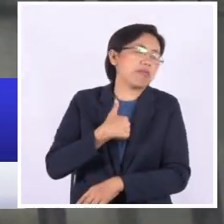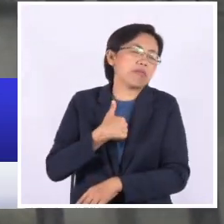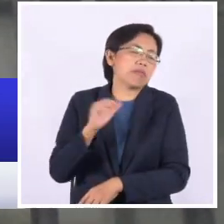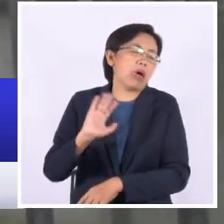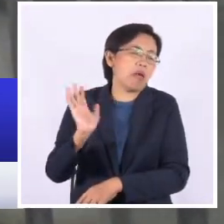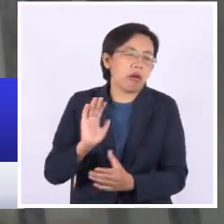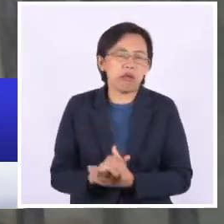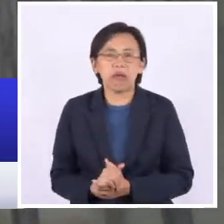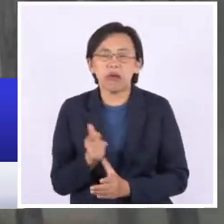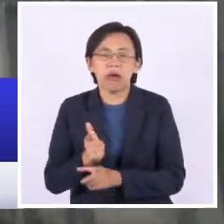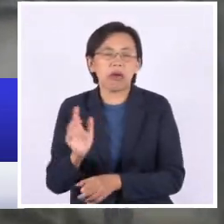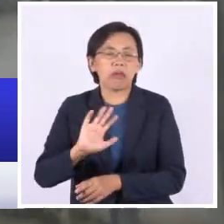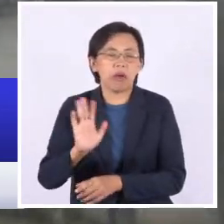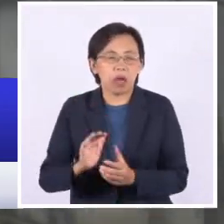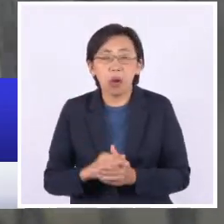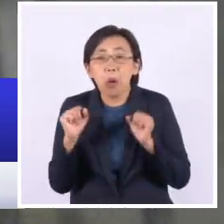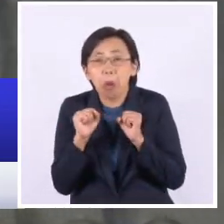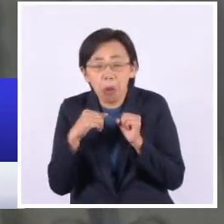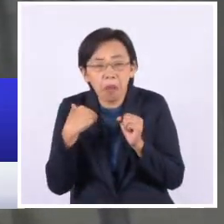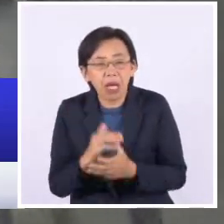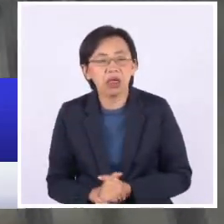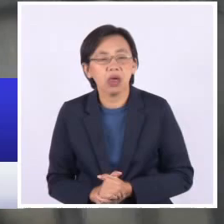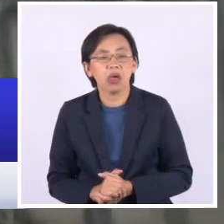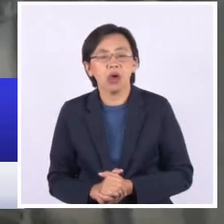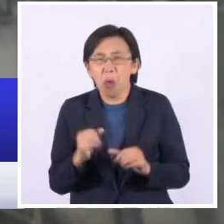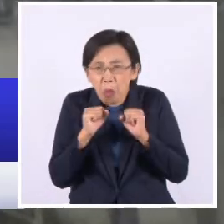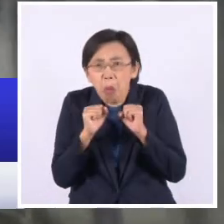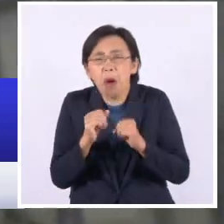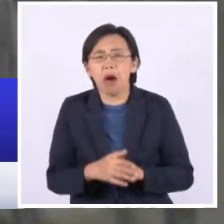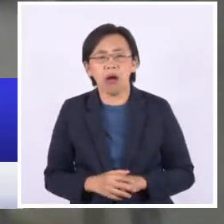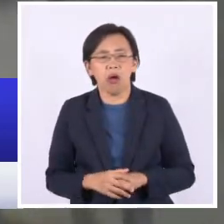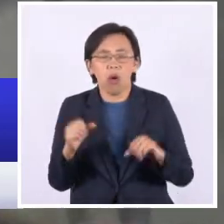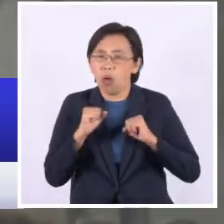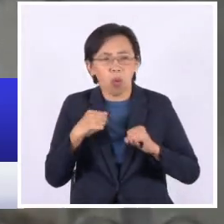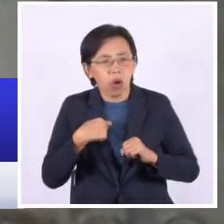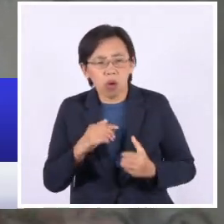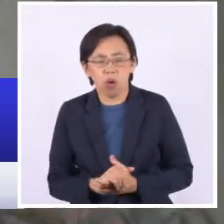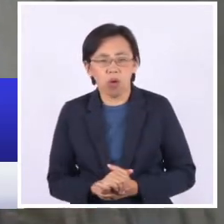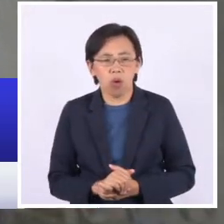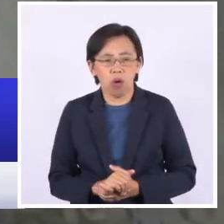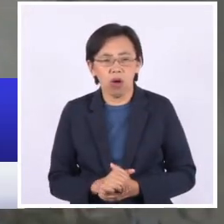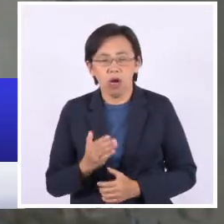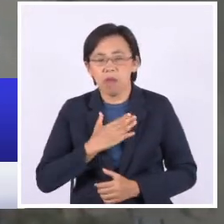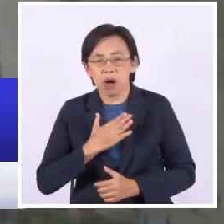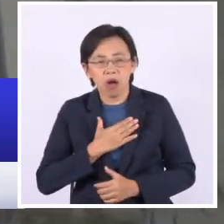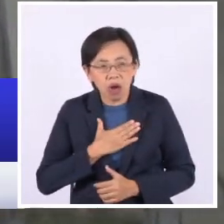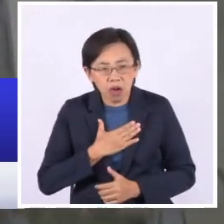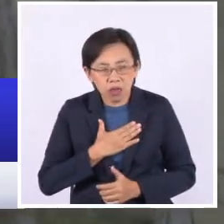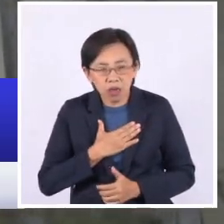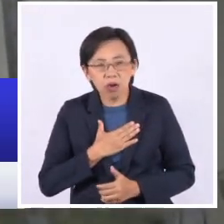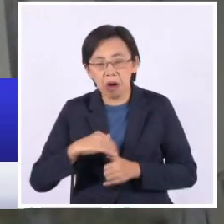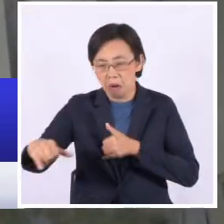ย เลี้ยงไม่ได ้กลัวไหมพี่ตอนนี้ถามจริงกลัวไหม กลัวที่ไม่กลัวไง อ๋อตอนนี้กลัวอยู่ เรากลัวเราเผลอ เ ข้าใ